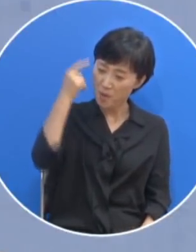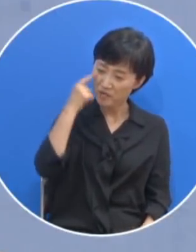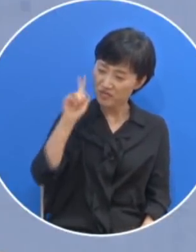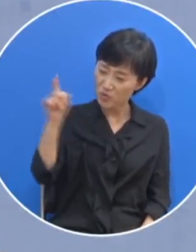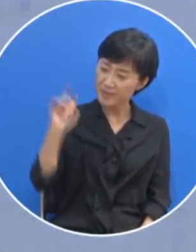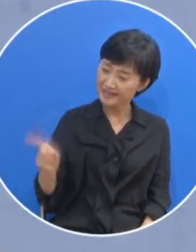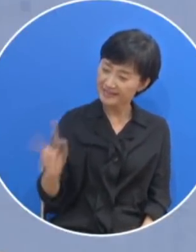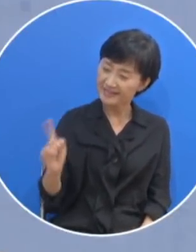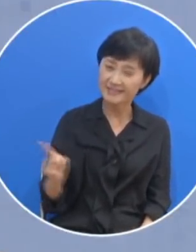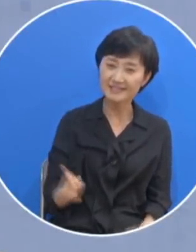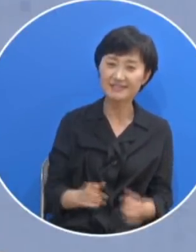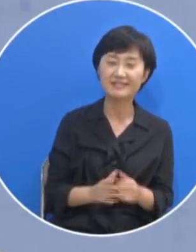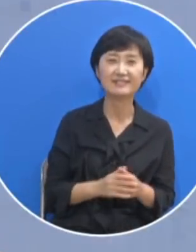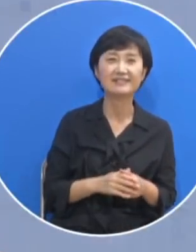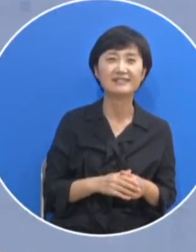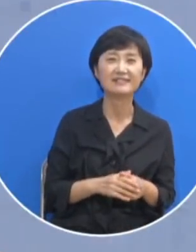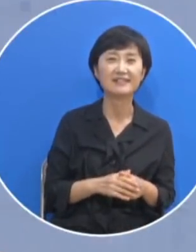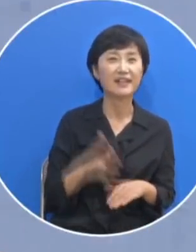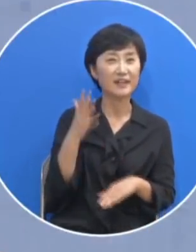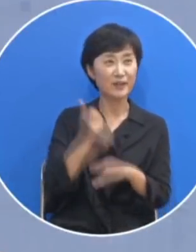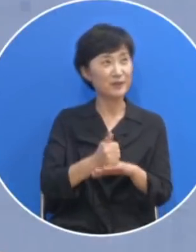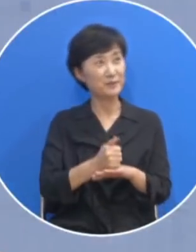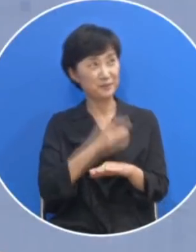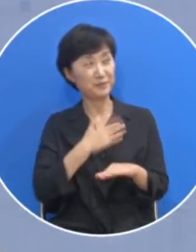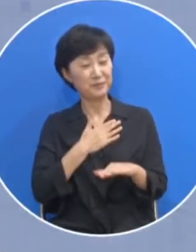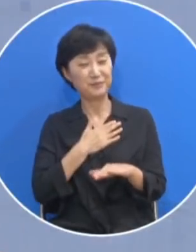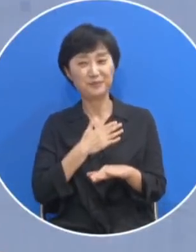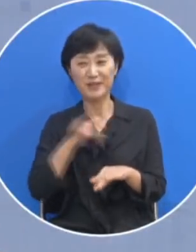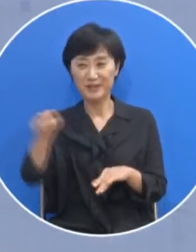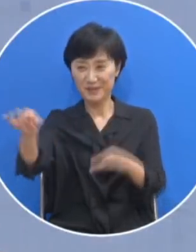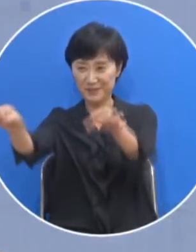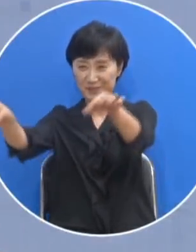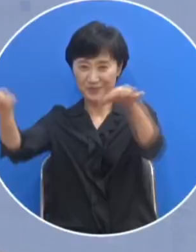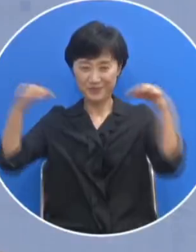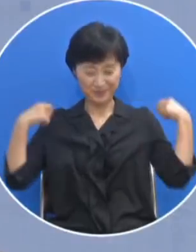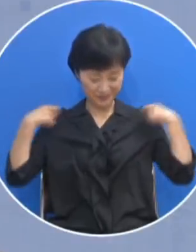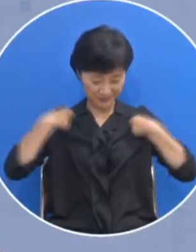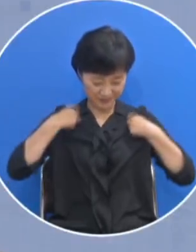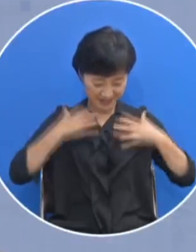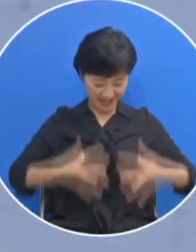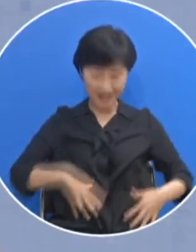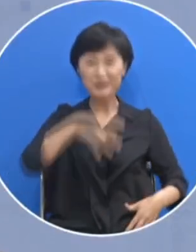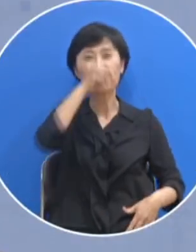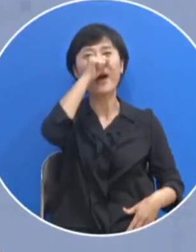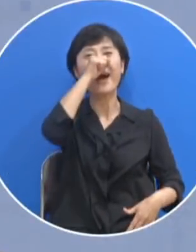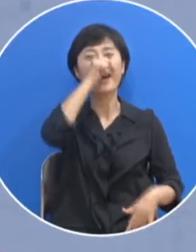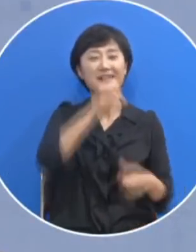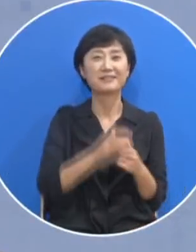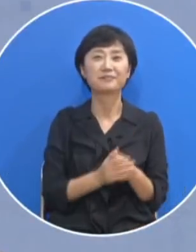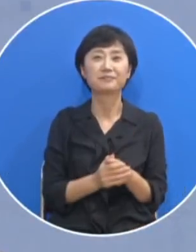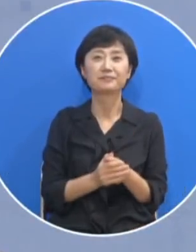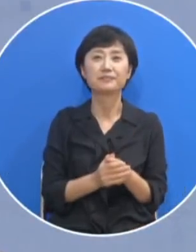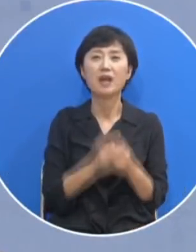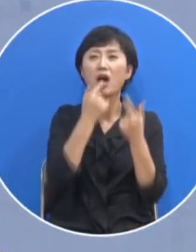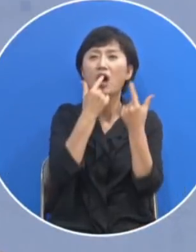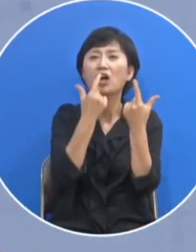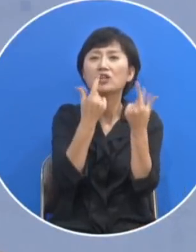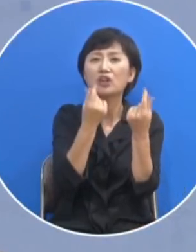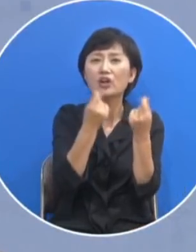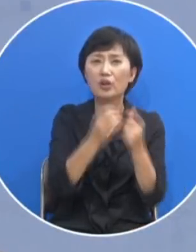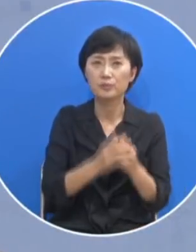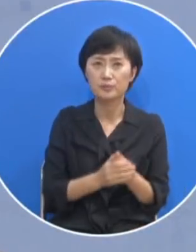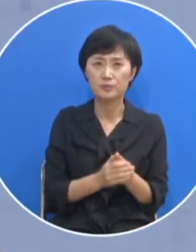약사 차 2대를 결국 좋은걸 인정 행거 그래 신임 따온 생긴다 사람이요 진짜 물건도